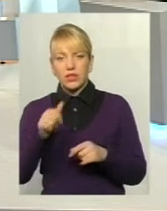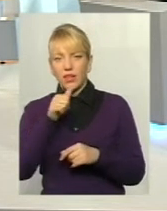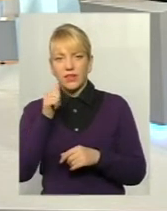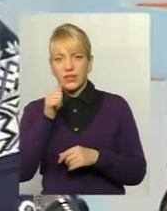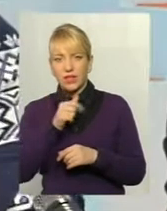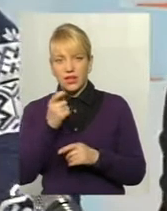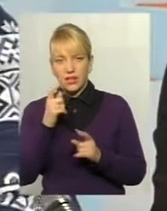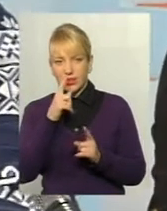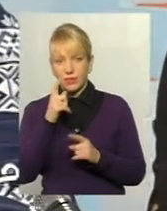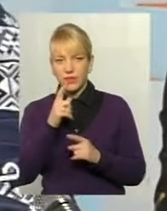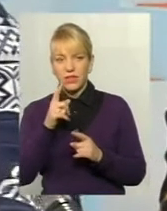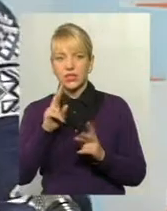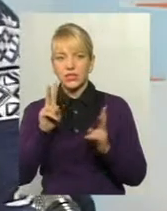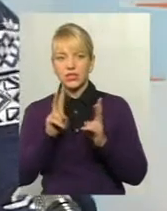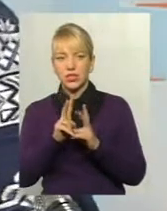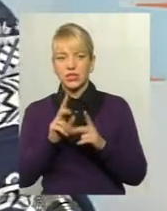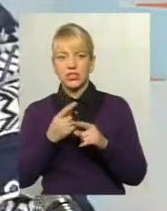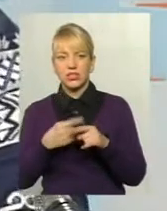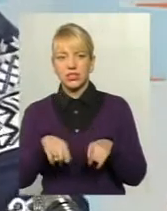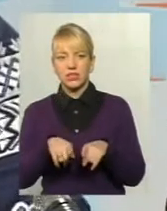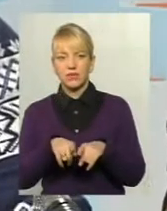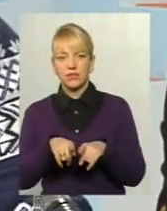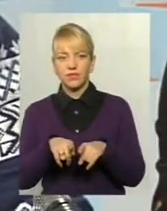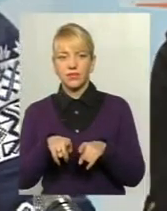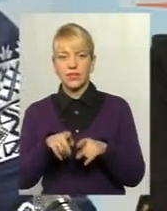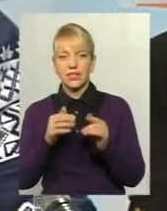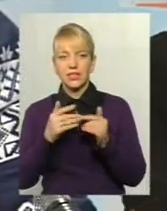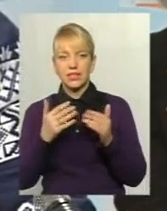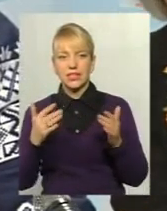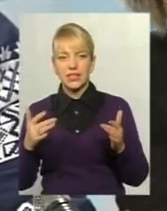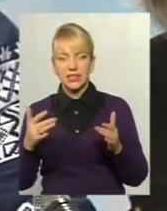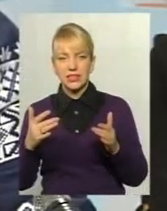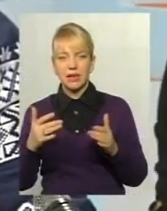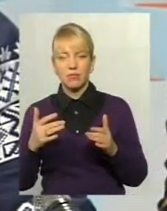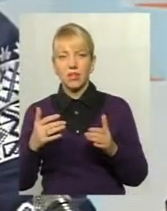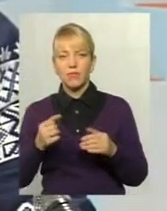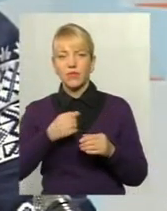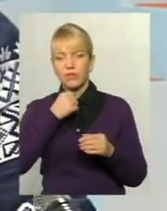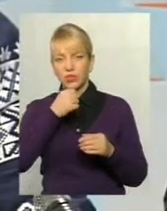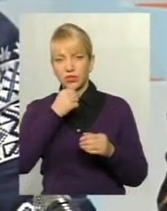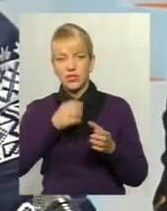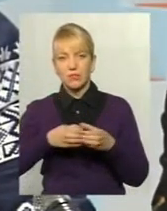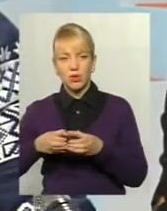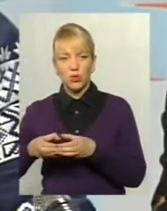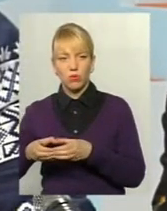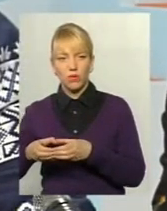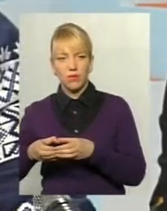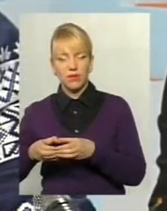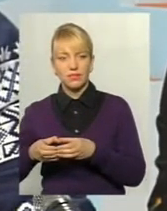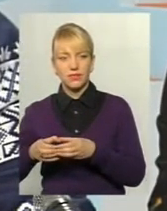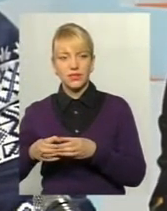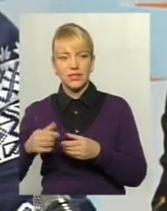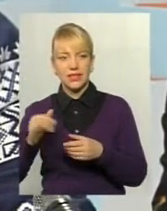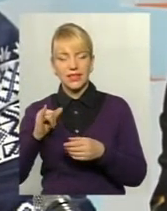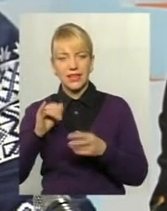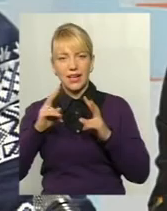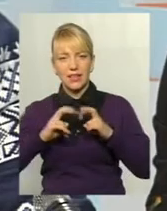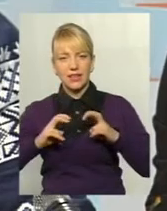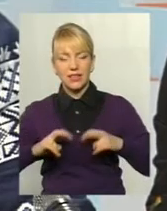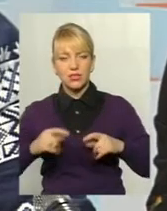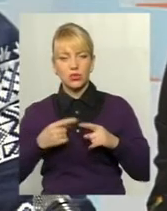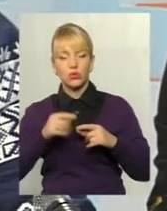вже стикаючися, скажімо, з різними там возрастними групами. І аналізуючи от